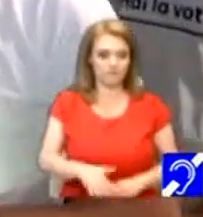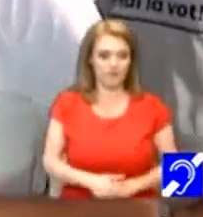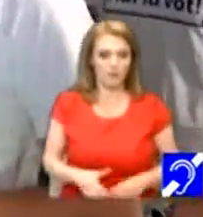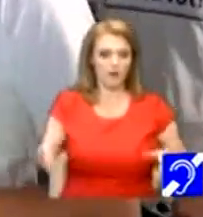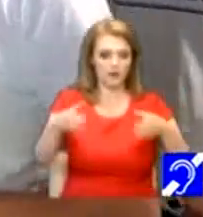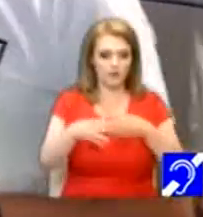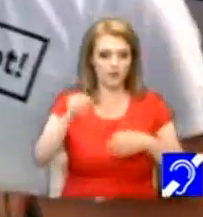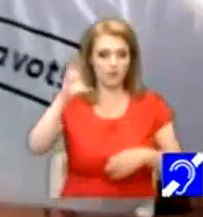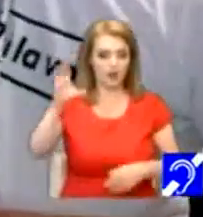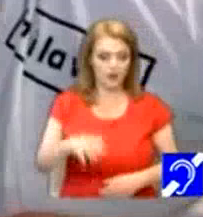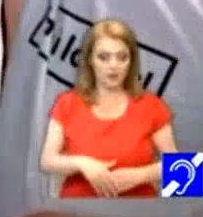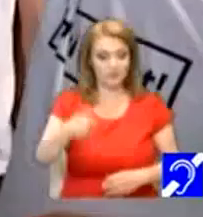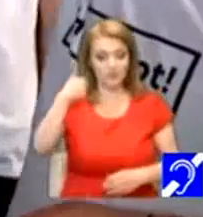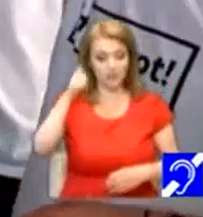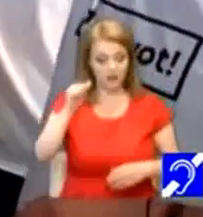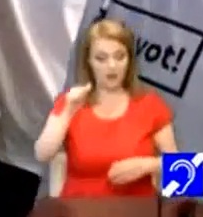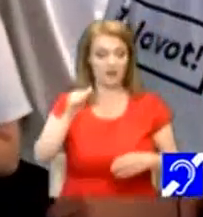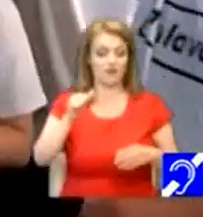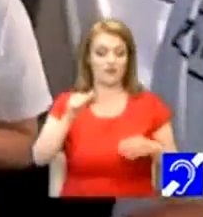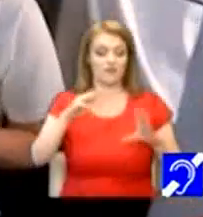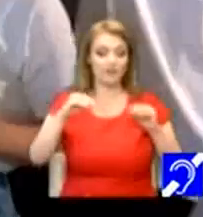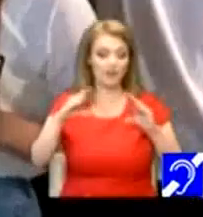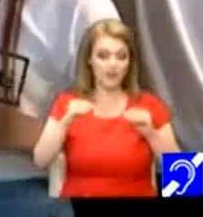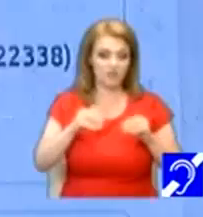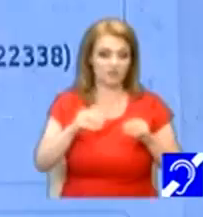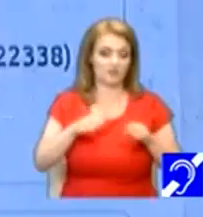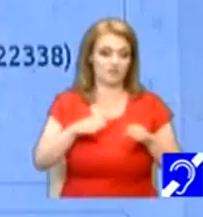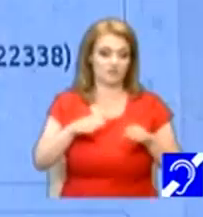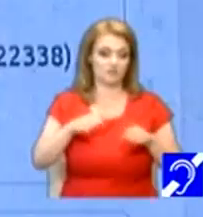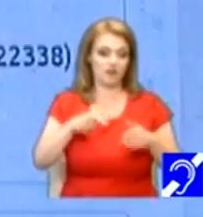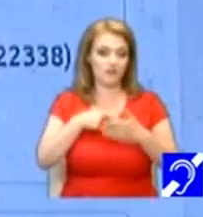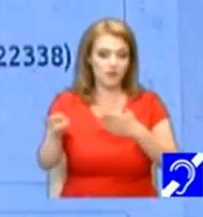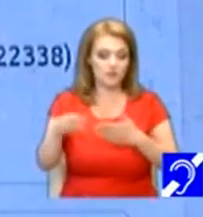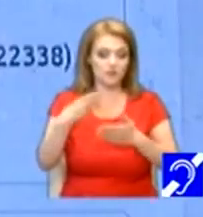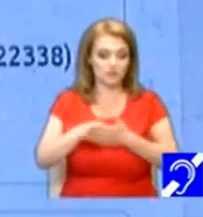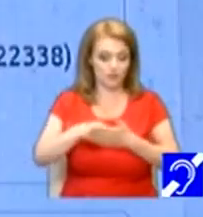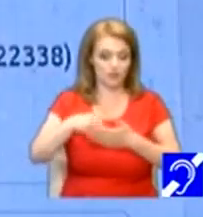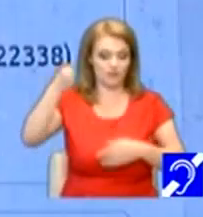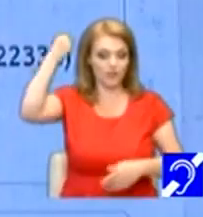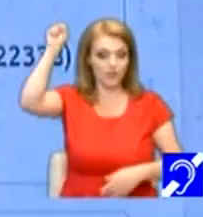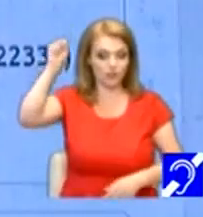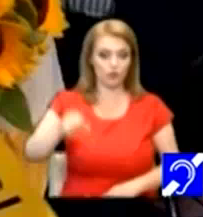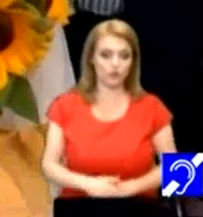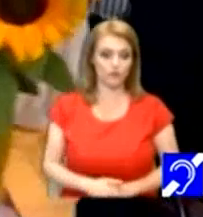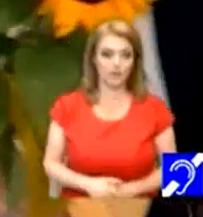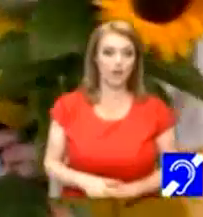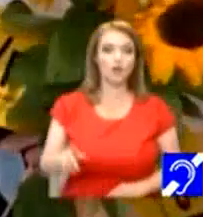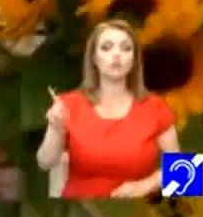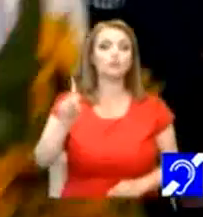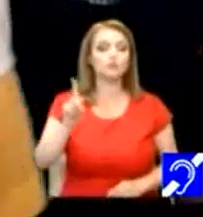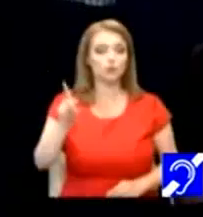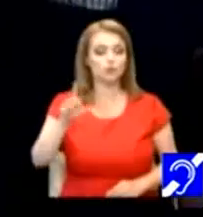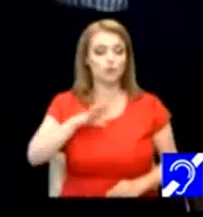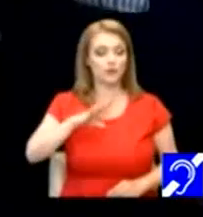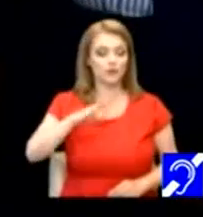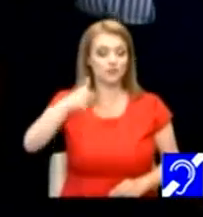Partidul Acțiune și Solidaritate a sărbătorit din plin victoria clară obținută la alegerile parlamentare anticipate. Ce atmosferă a fost la sediul